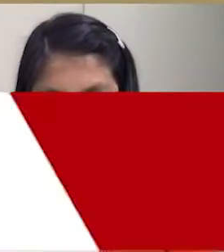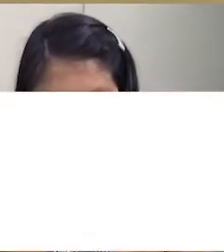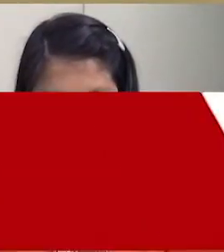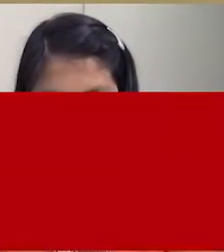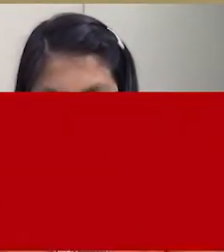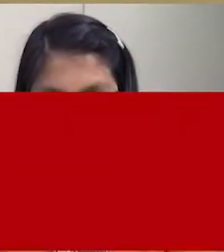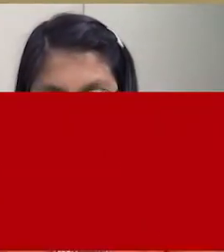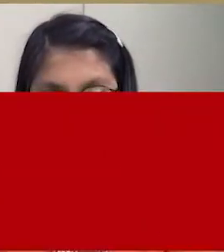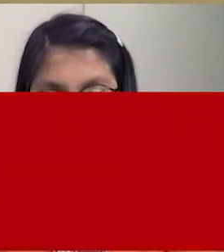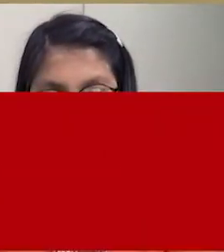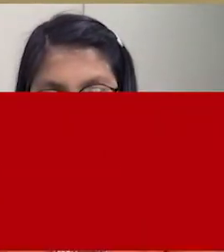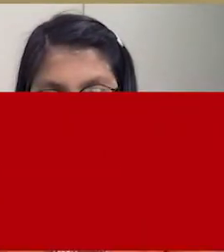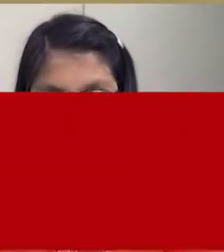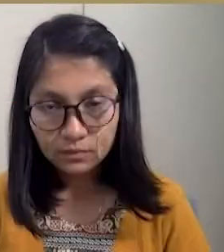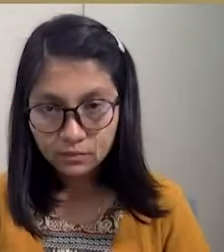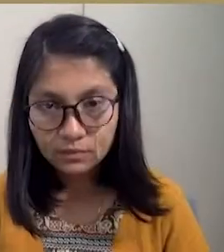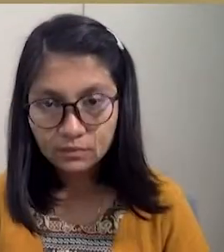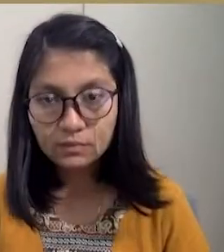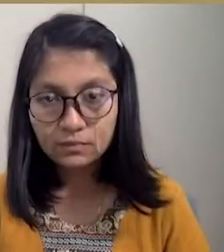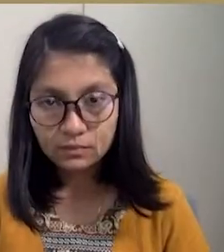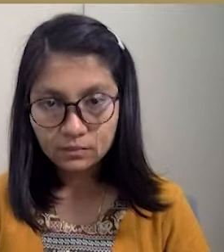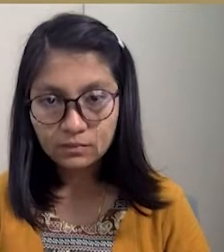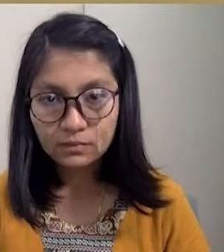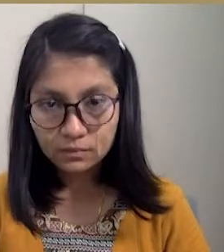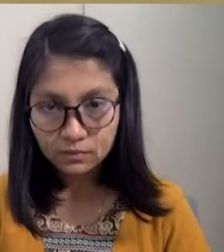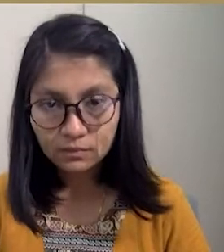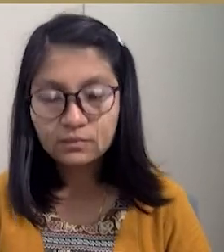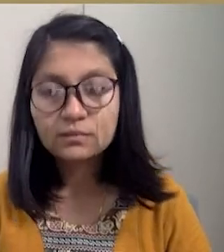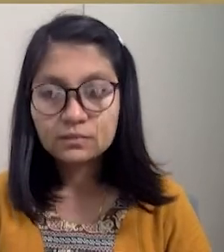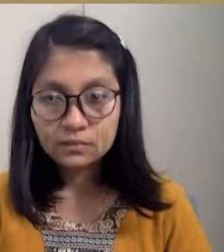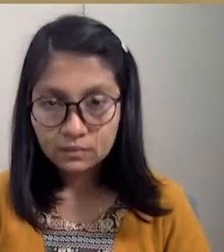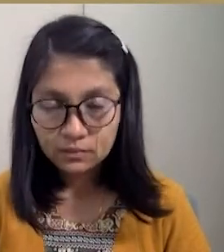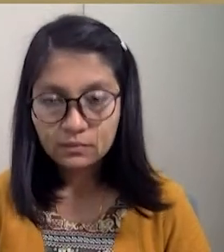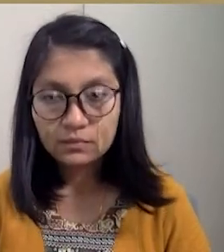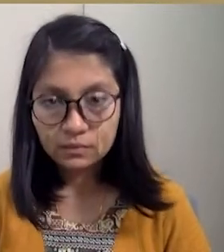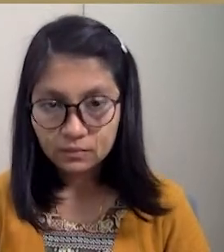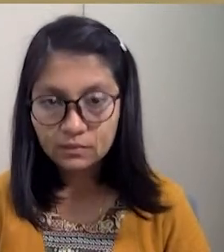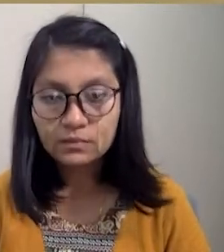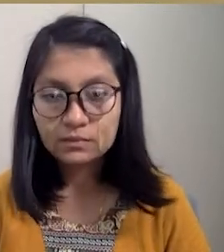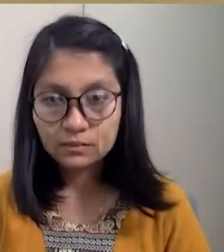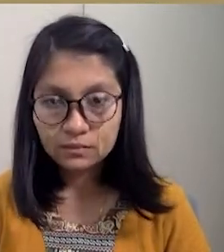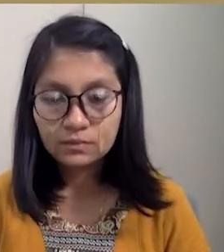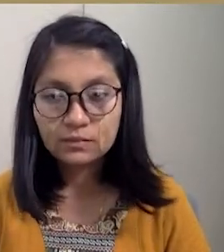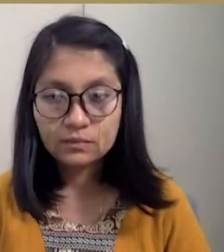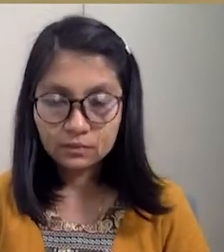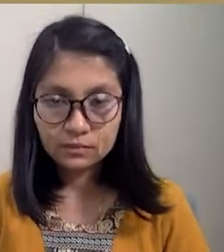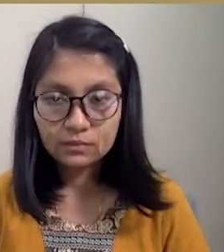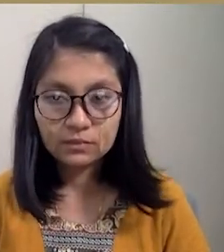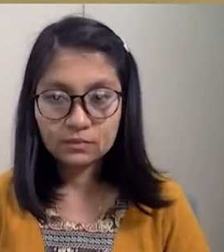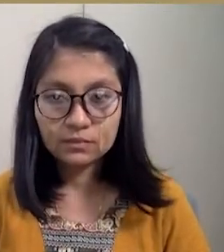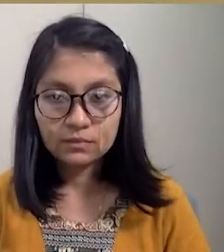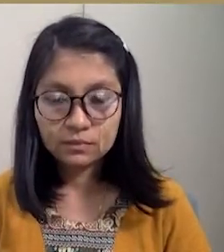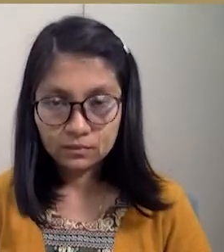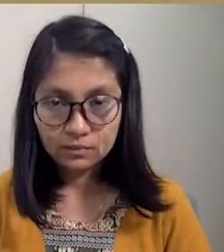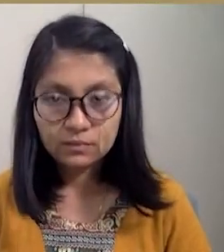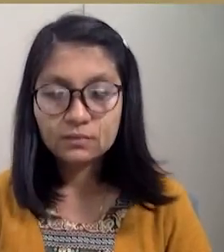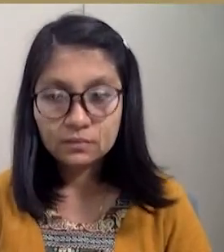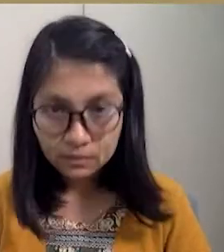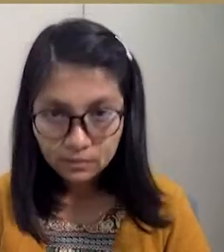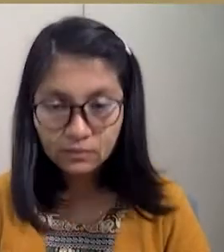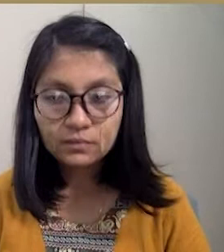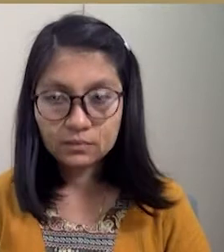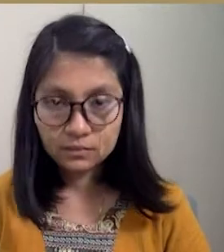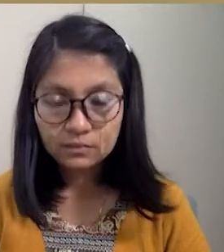လာပြီးဟိုတော့ဒီငါးဖန်ထွန်းလေပြန်လာမယ်ဒီခါကျမိသားစုတွေပြန်သွားမယ်အဲ့လိုမျိုးလုပ်နေတယ်သူတို့ကအခုကသွားလို့မရတော့